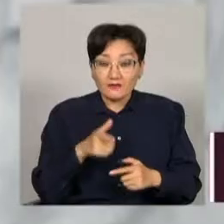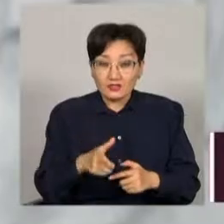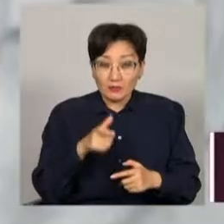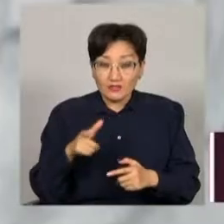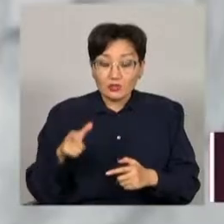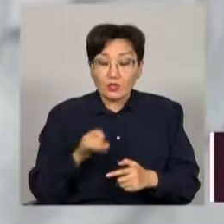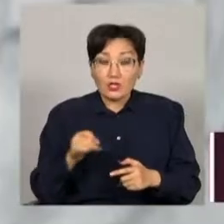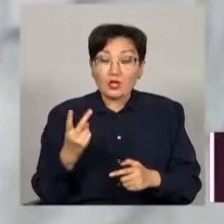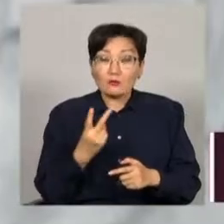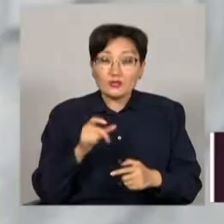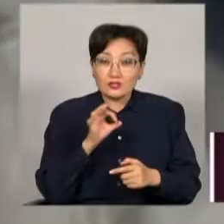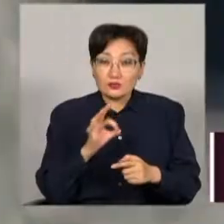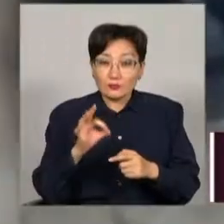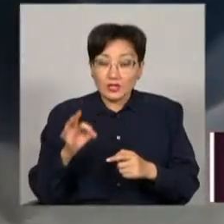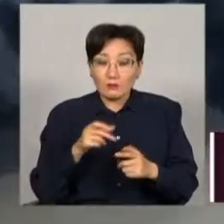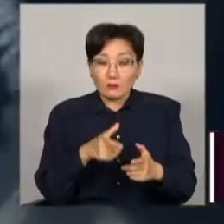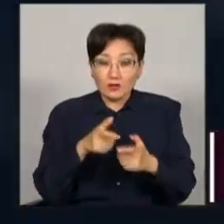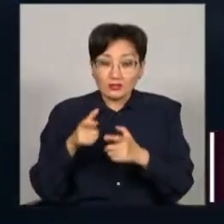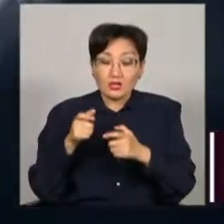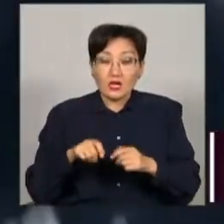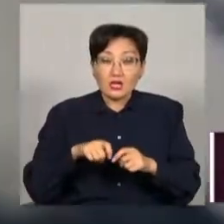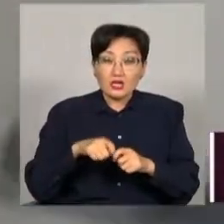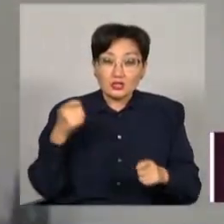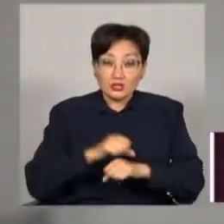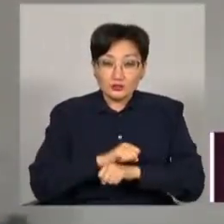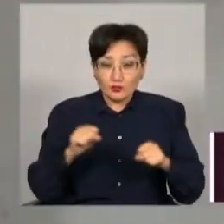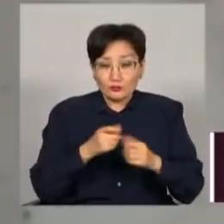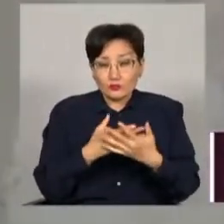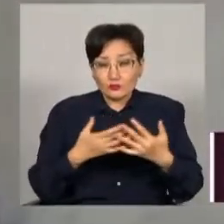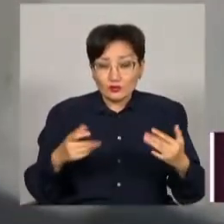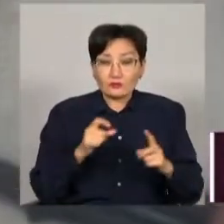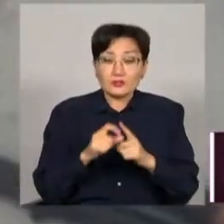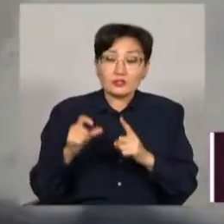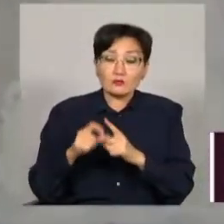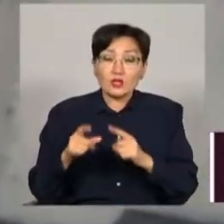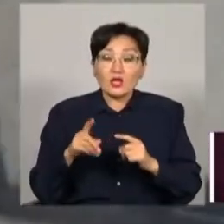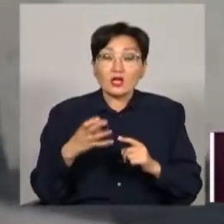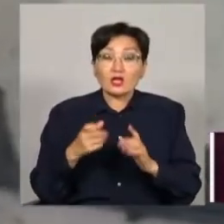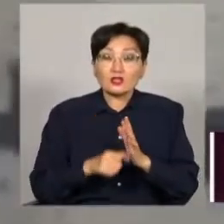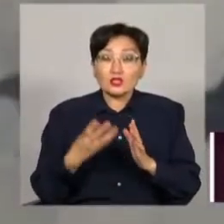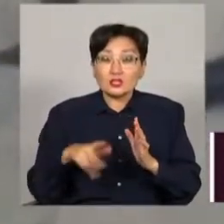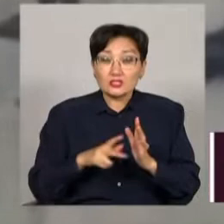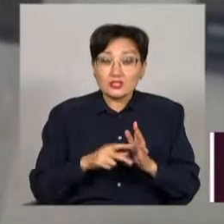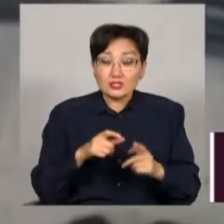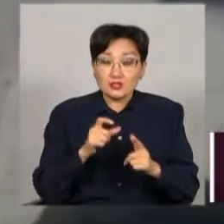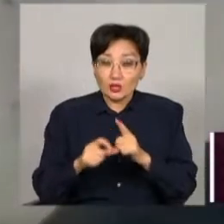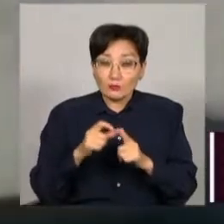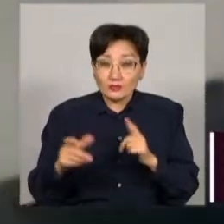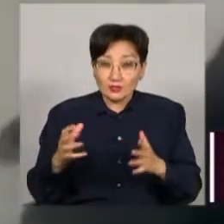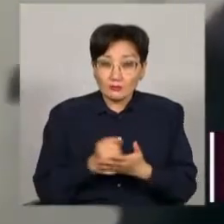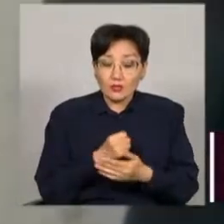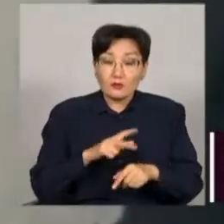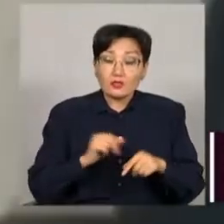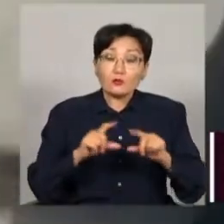және қосауызды тегіс ұңғылы мылтықтар мен гранаталар, сондай-ақ түрлі калибрдегі 648 оқ дәрі болған. Жергілікті